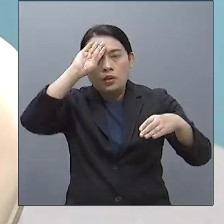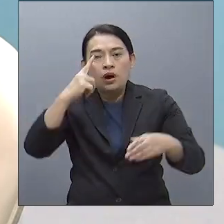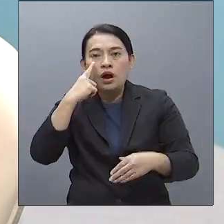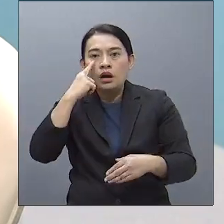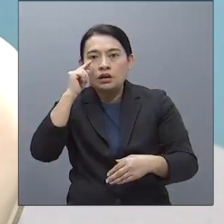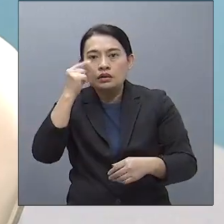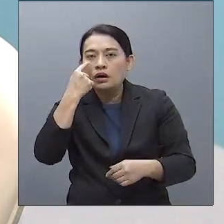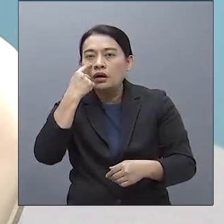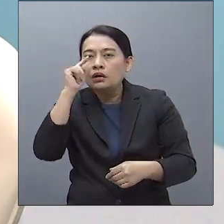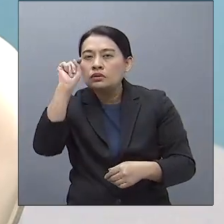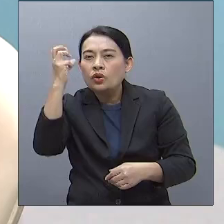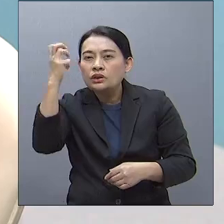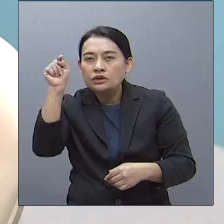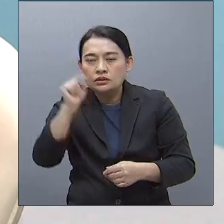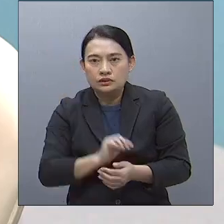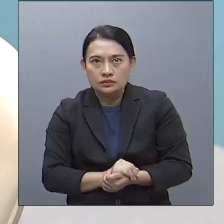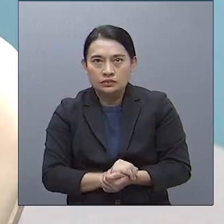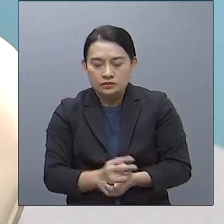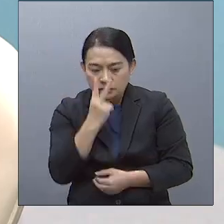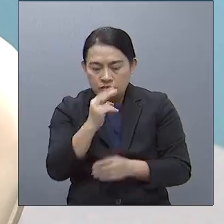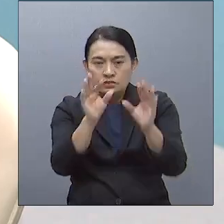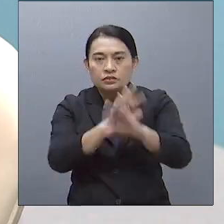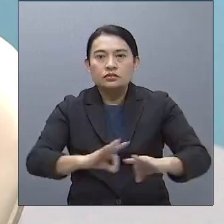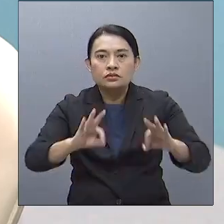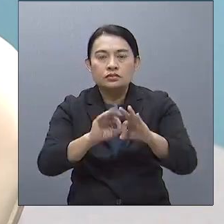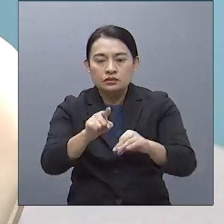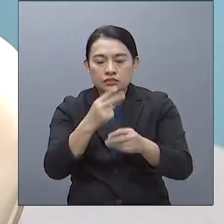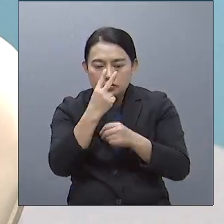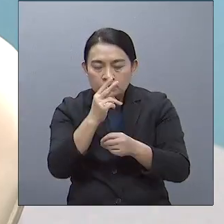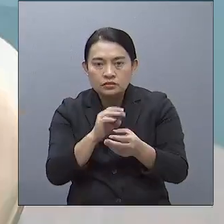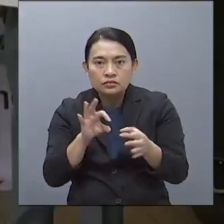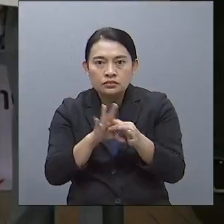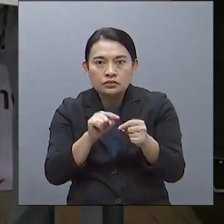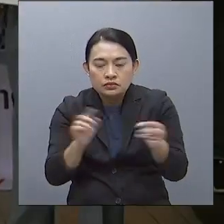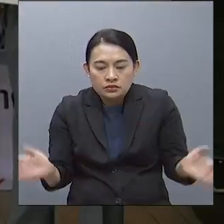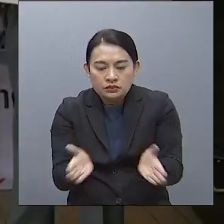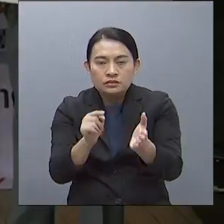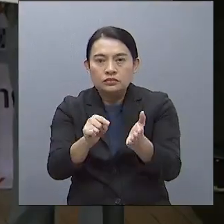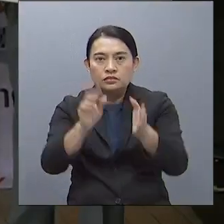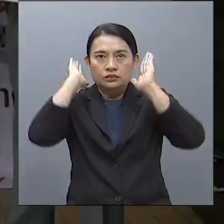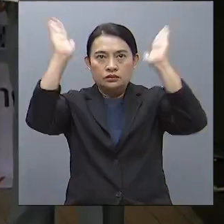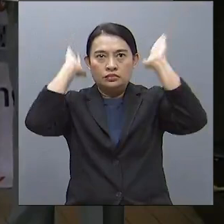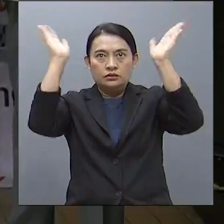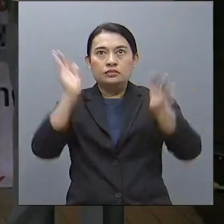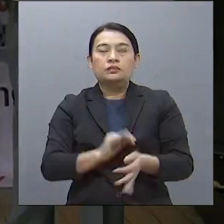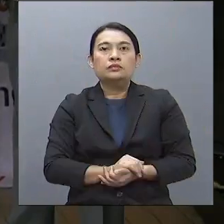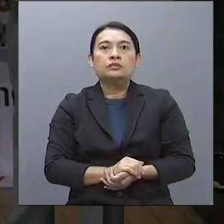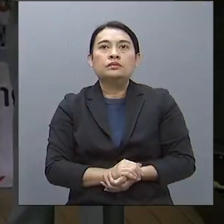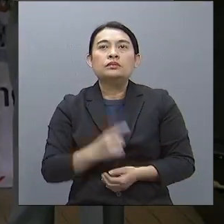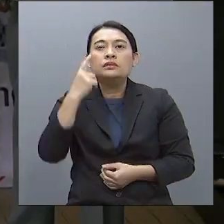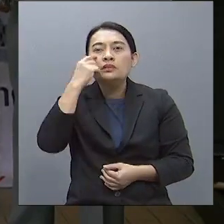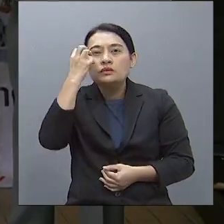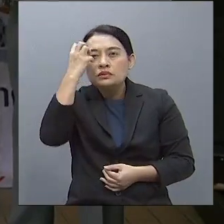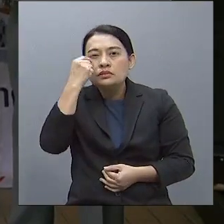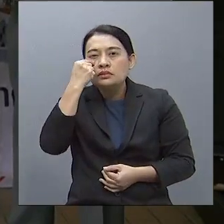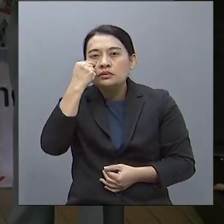รงค์ออกมาทำกิจกรรมให้ตระหนักถึงความสำคัญในการเป็นต้อหินเรื้อรังค่ะย้ำกันอีกครั้งการเป็นต้อหินไม่